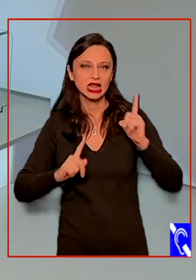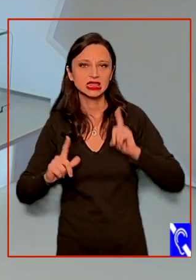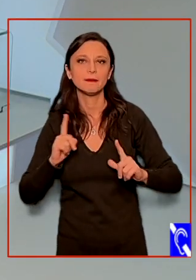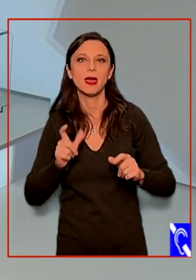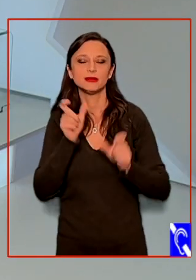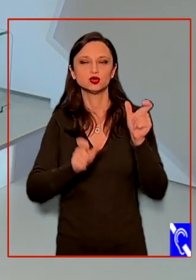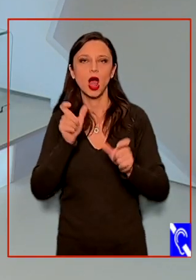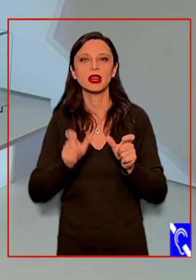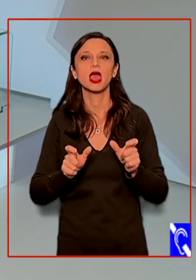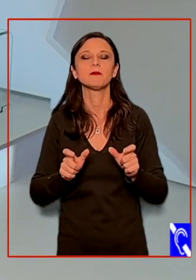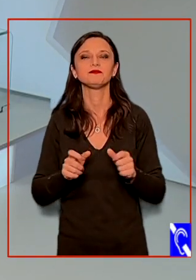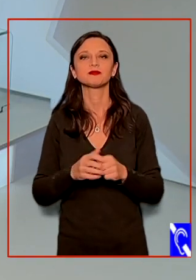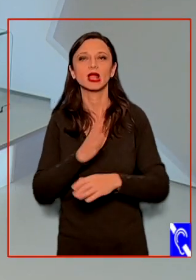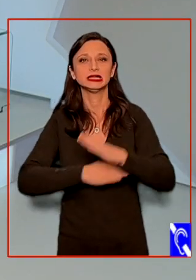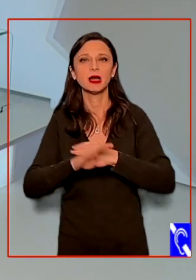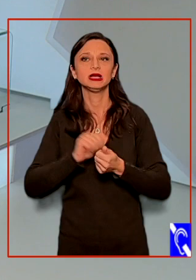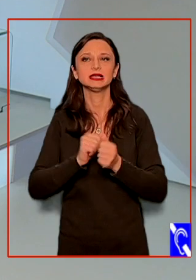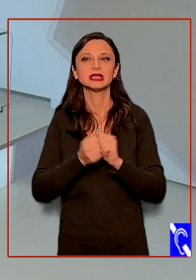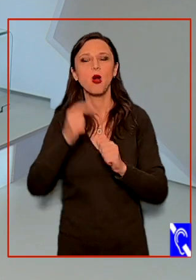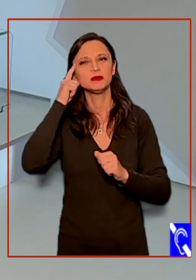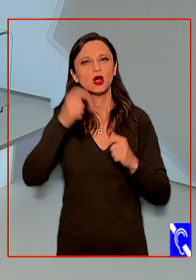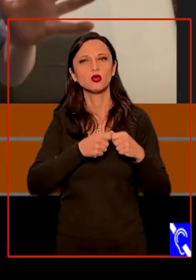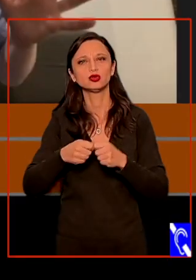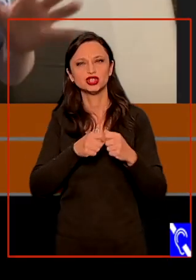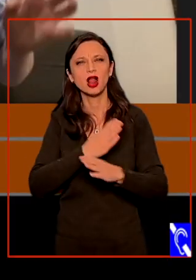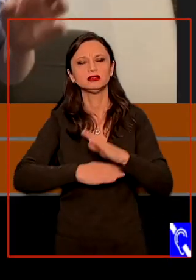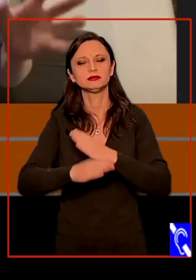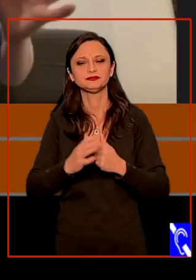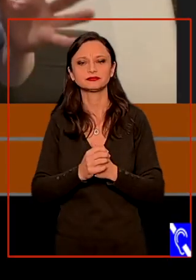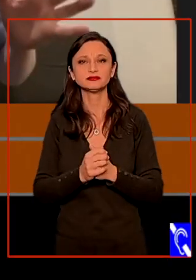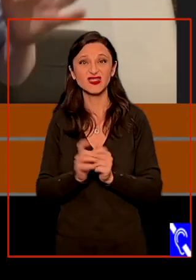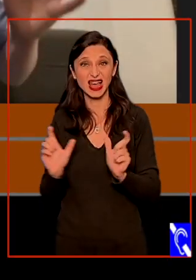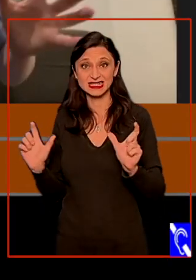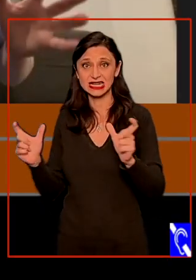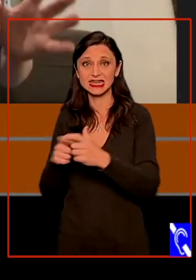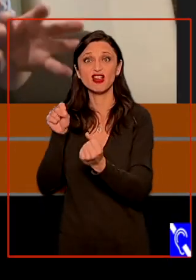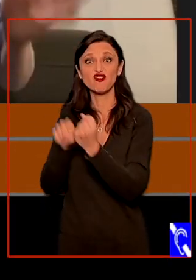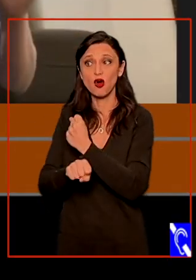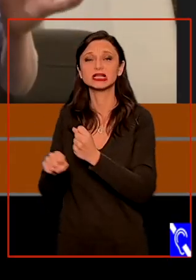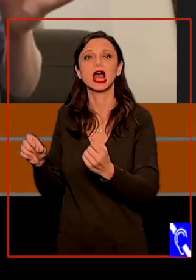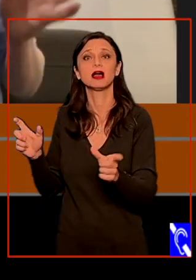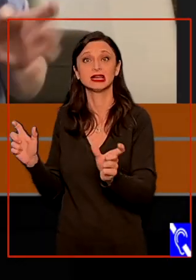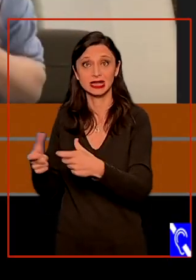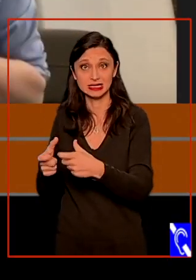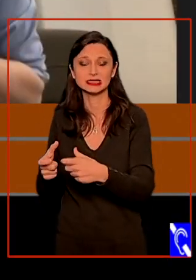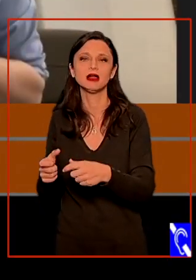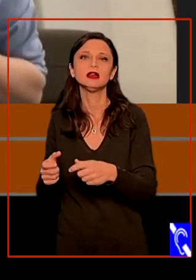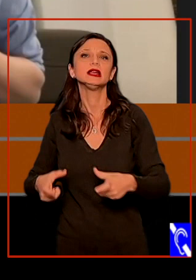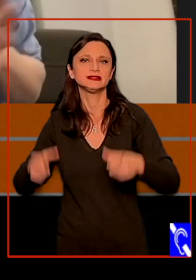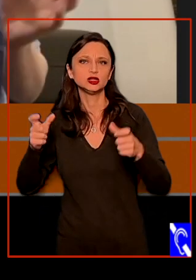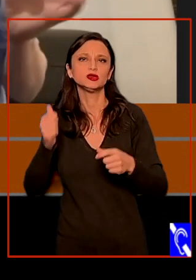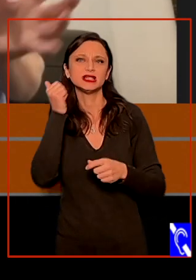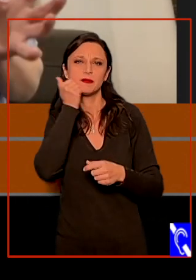dizabilități intelectuale sau psihosociale, private de libertate, în mod arbitrar, în instituții private sau